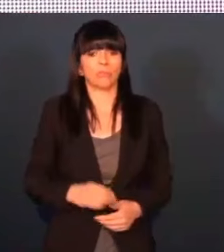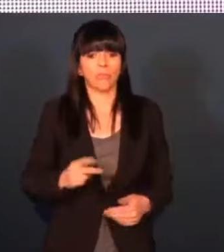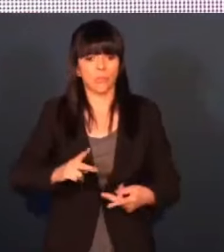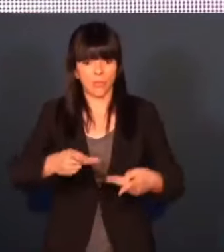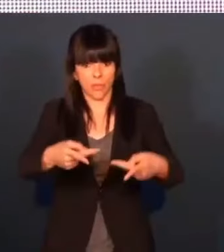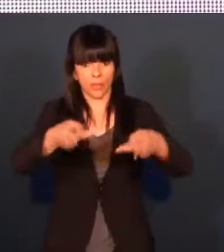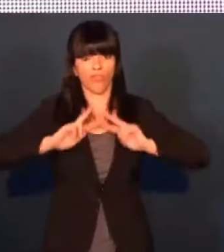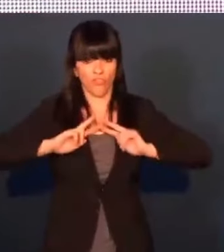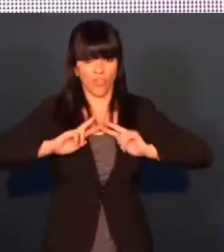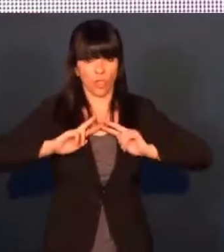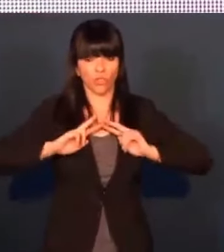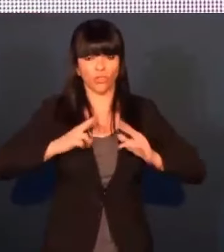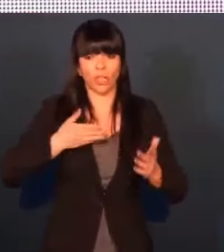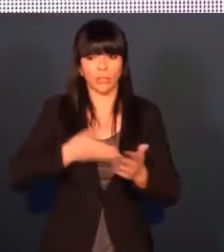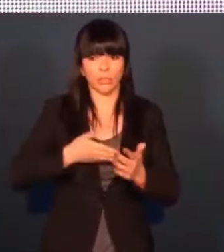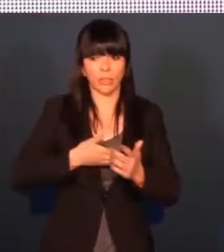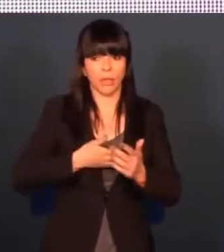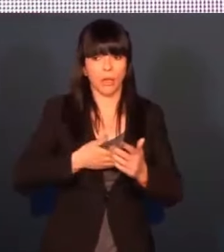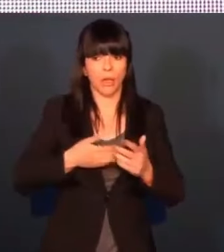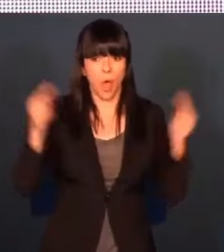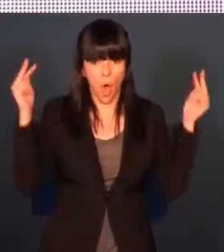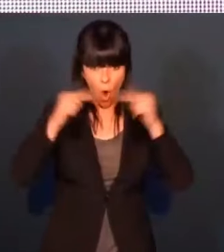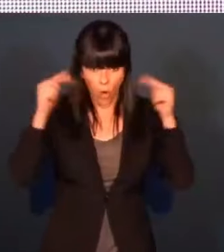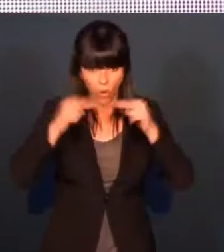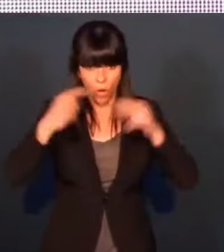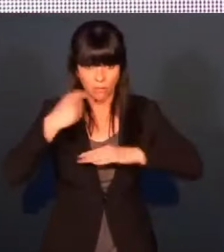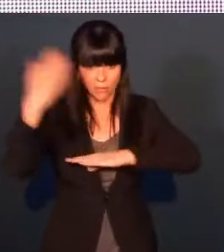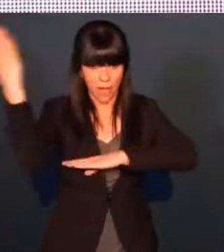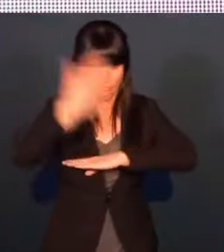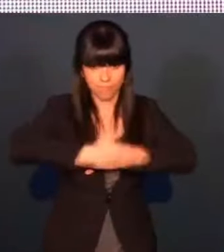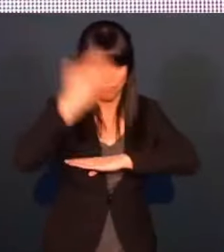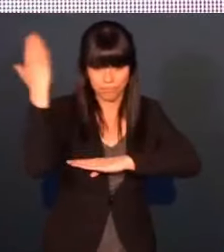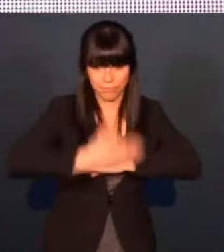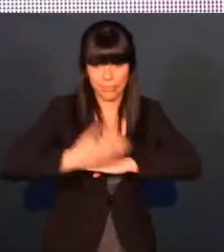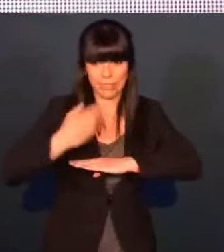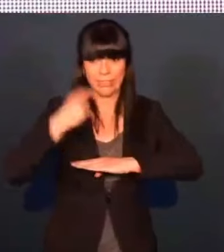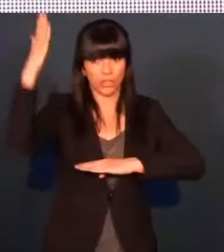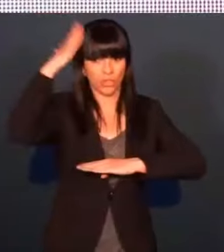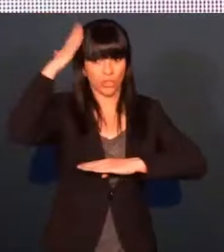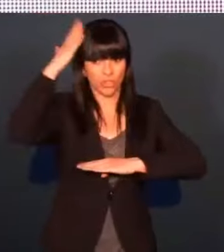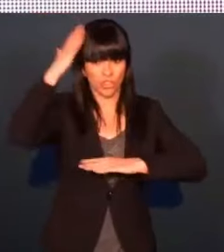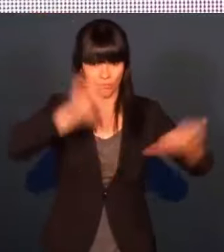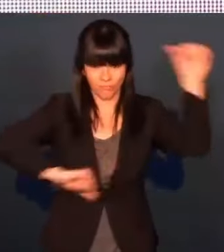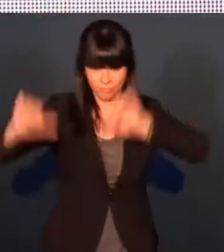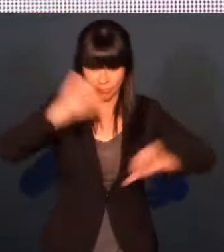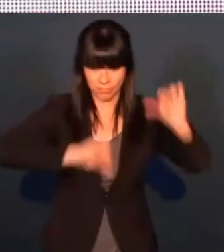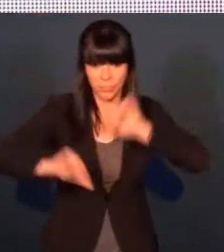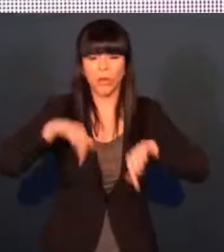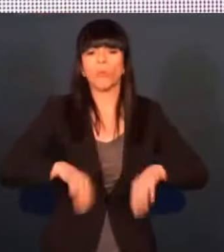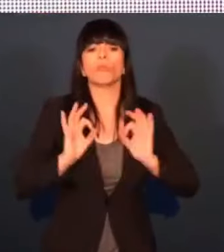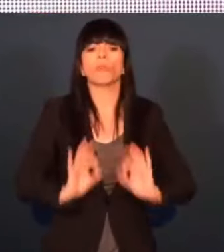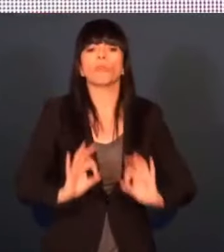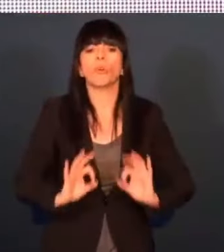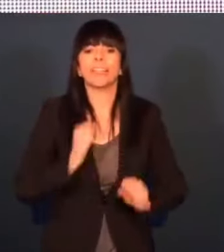Връщането на контрола над капитан Андреево с Държавната лаборатория за изследване на пестициди. В момента